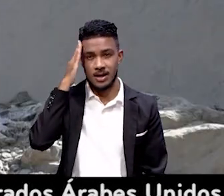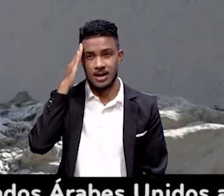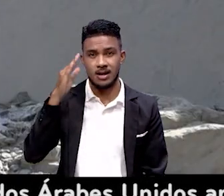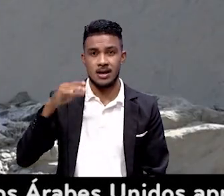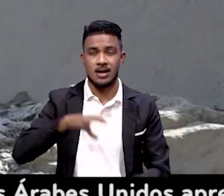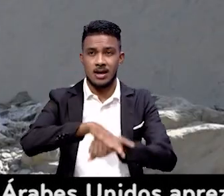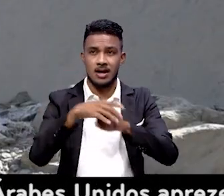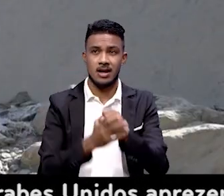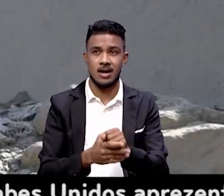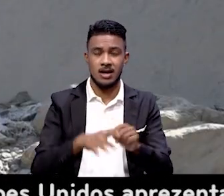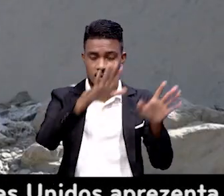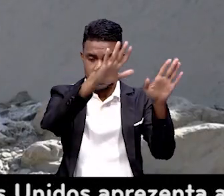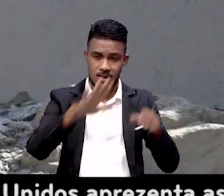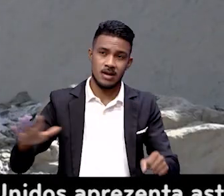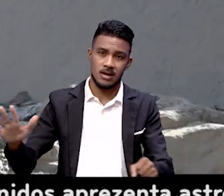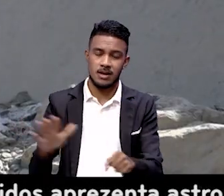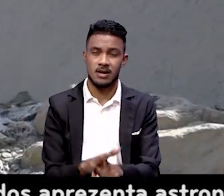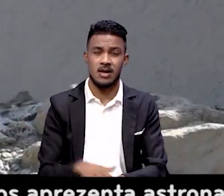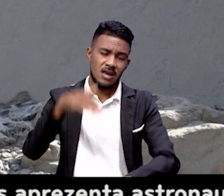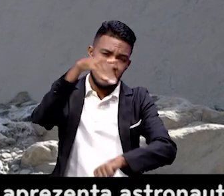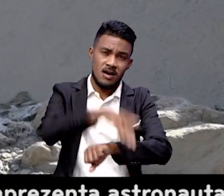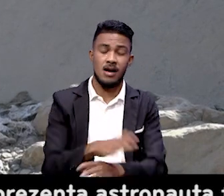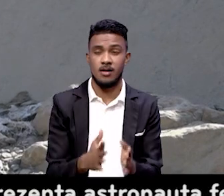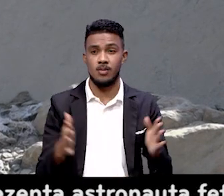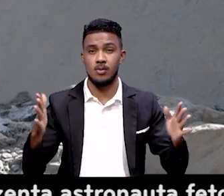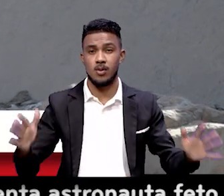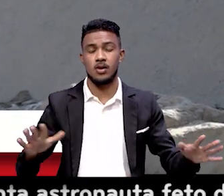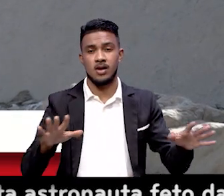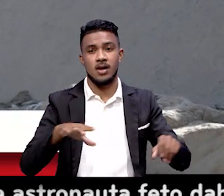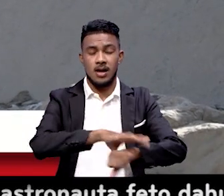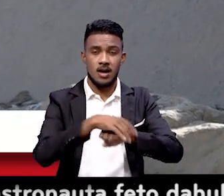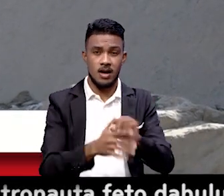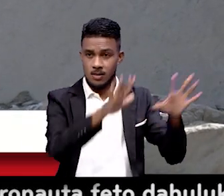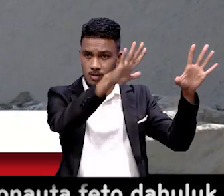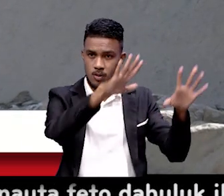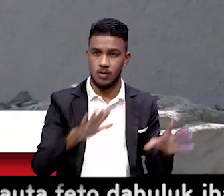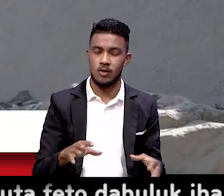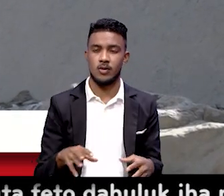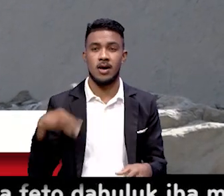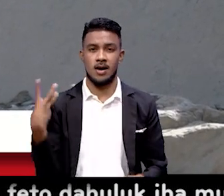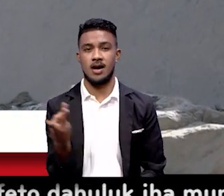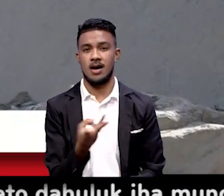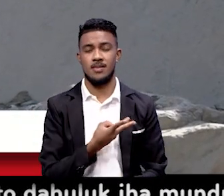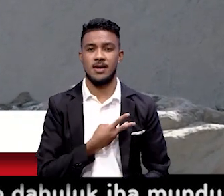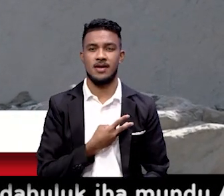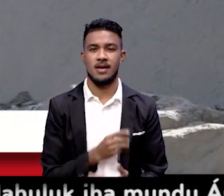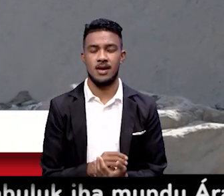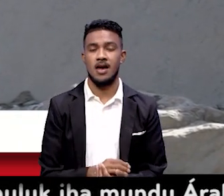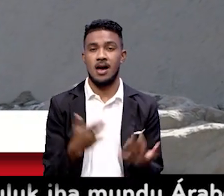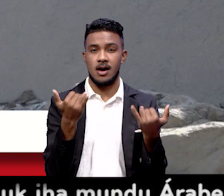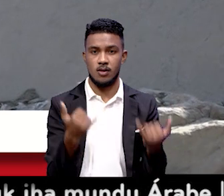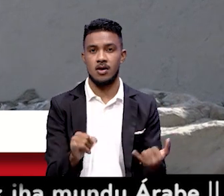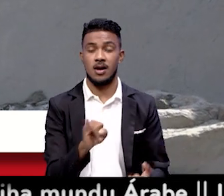hani. Kumu kalambot kalambot kami musuh. Kuma rai mulu dah dah kena. Nebe kuma kami iha ne aku agora aku makin